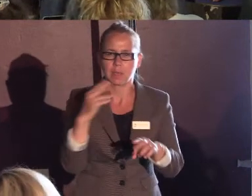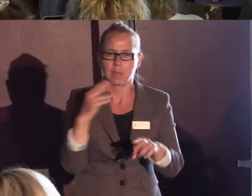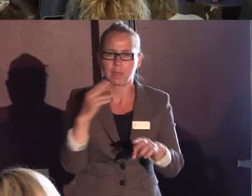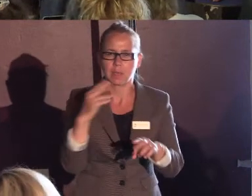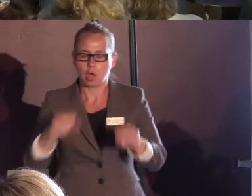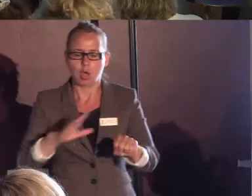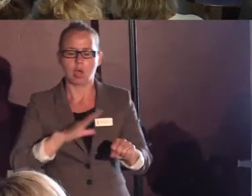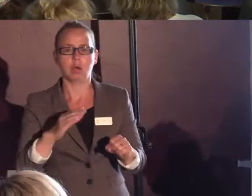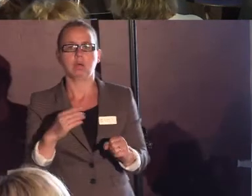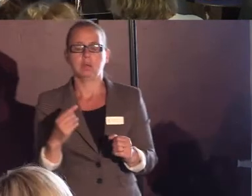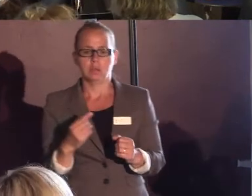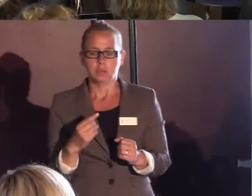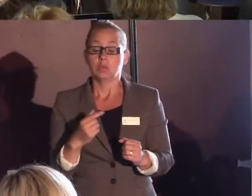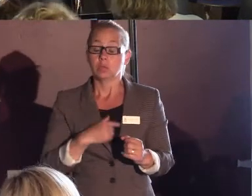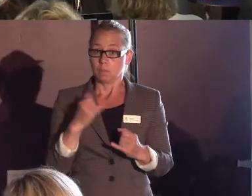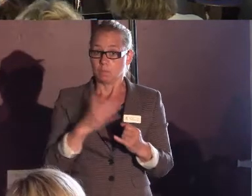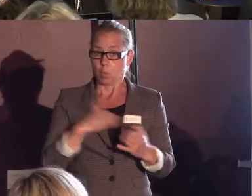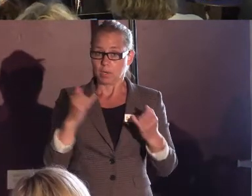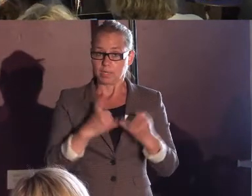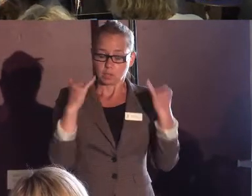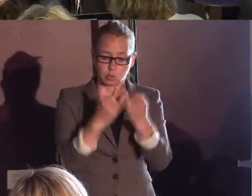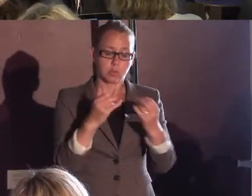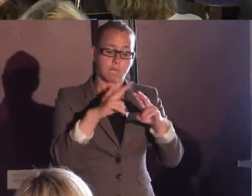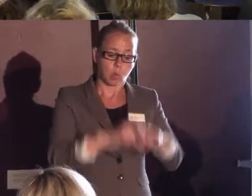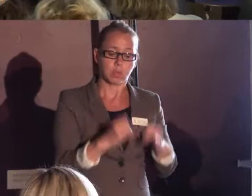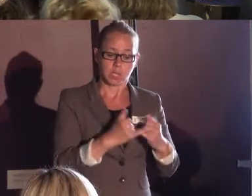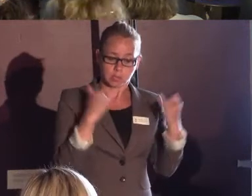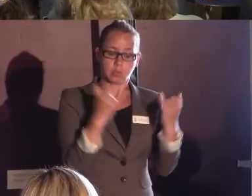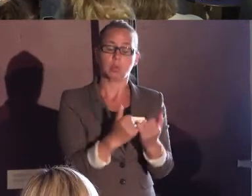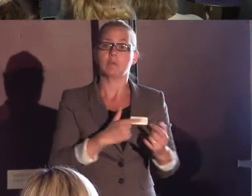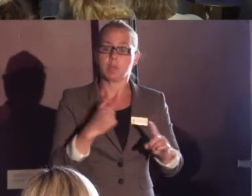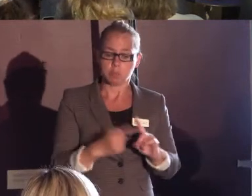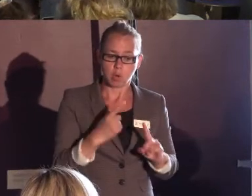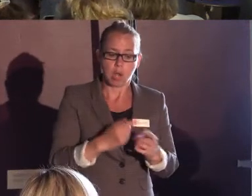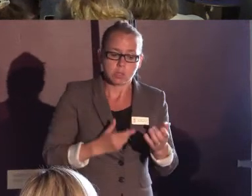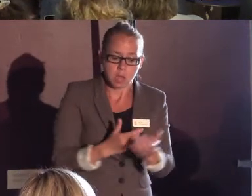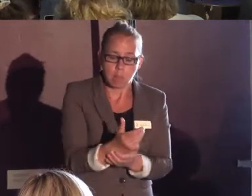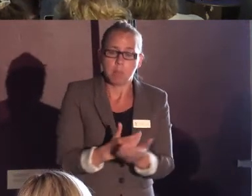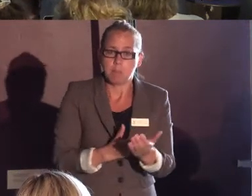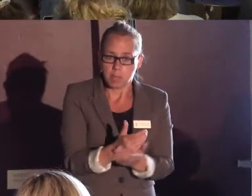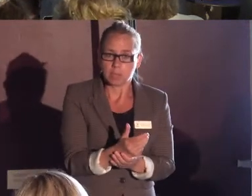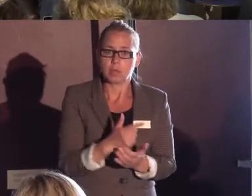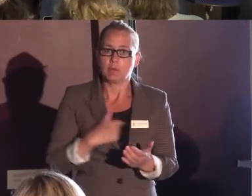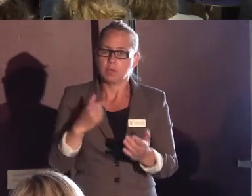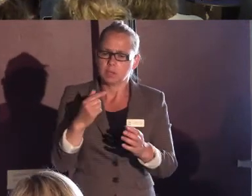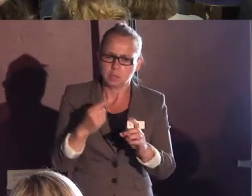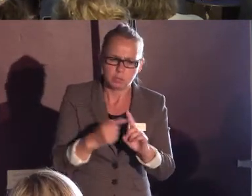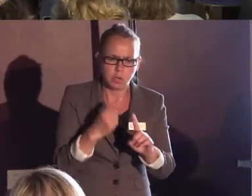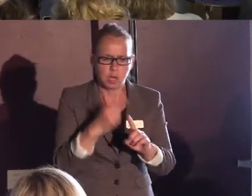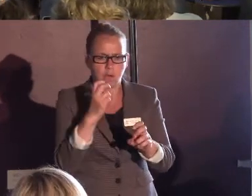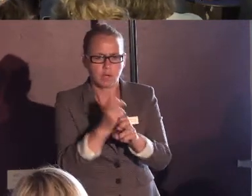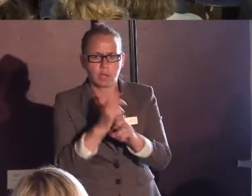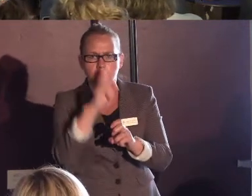genom att vara på Interactive Institute som forskningsinstitut. Vi började samarbeta och just i det här att försöka förstå varandra